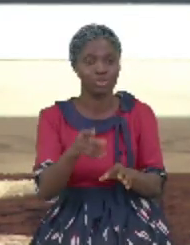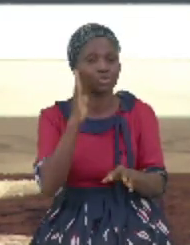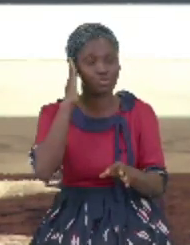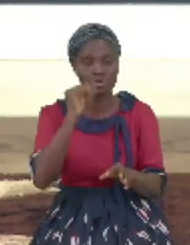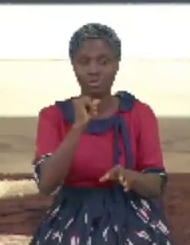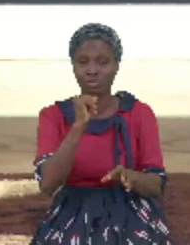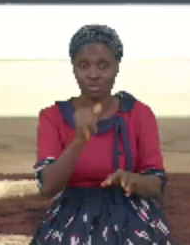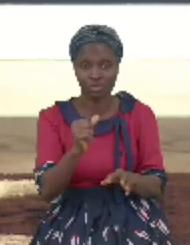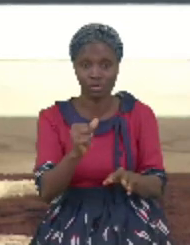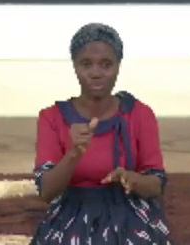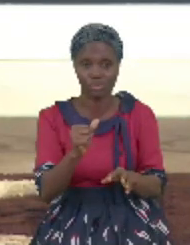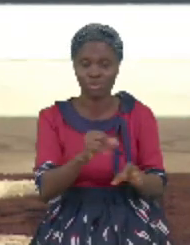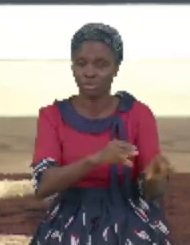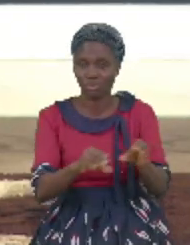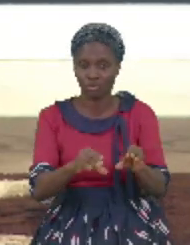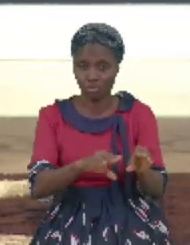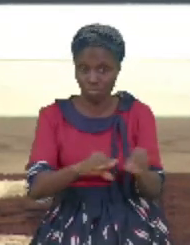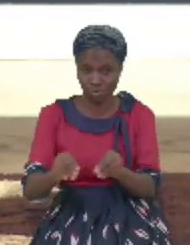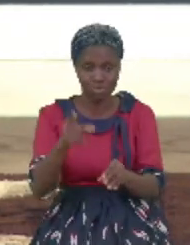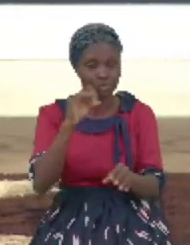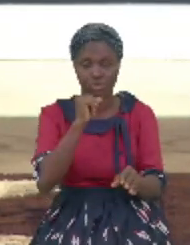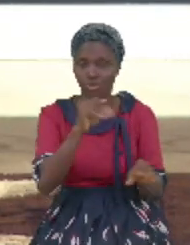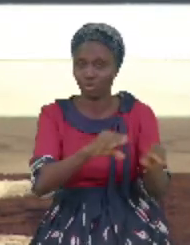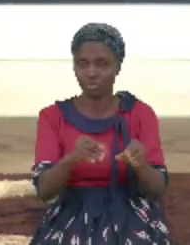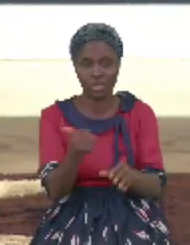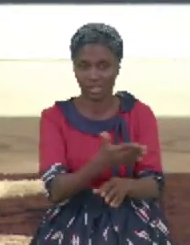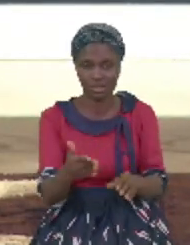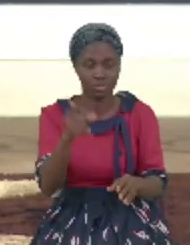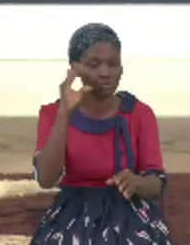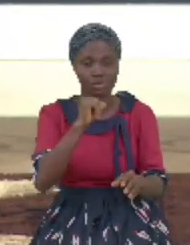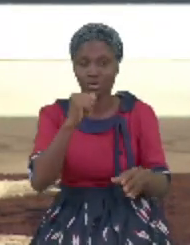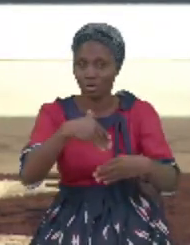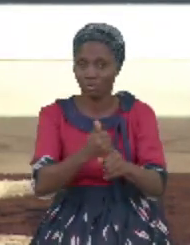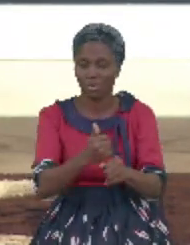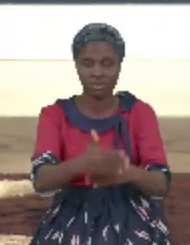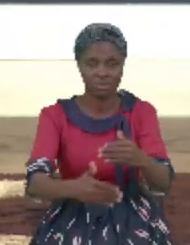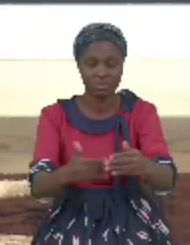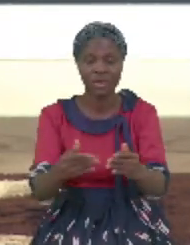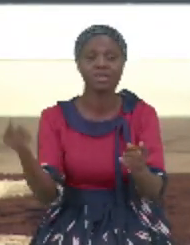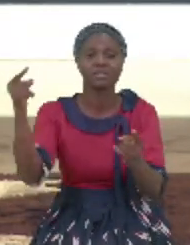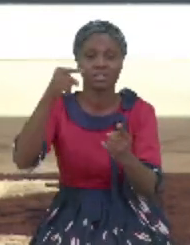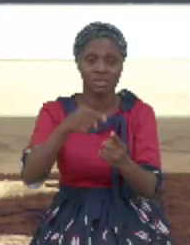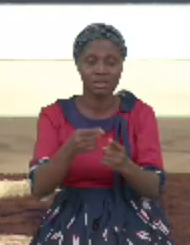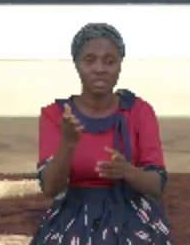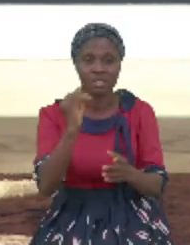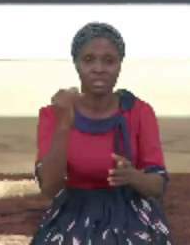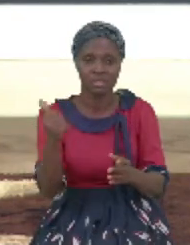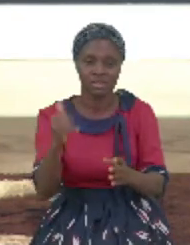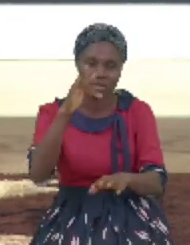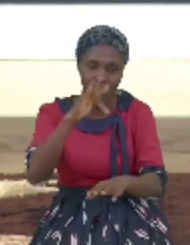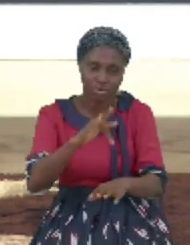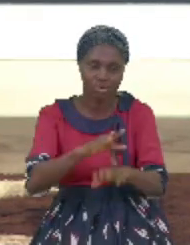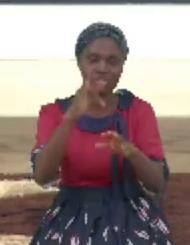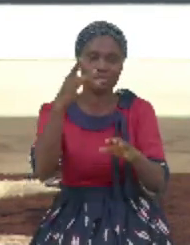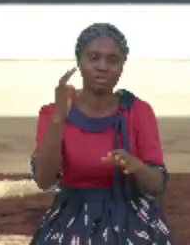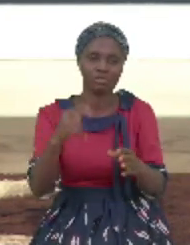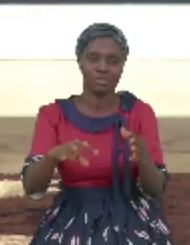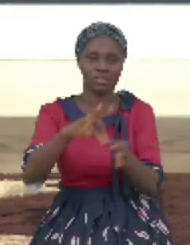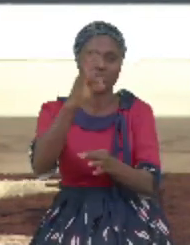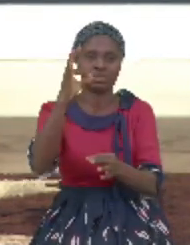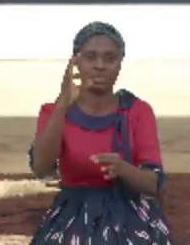de l'esprit. Tu ne vas pas te déplacer, tu ne vas rien faire, tu ne feras pas le progrès à moins qu'il